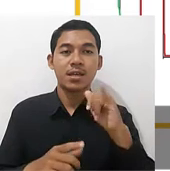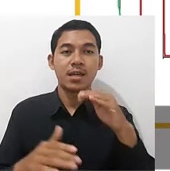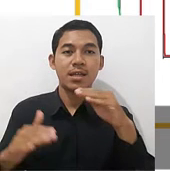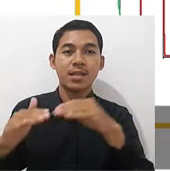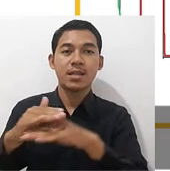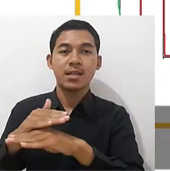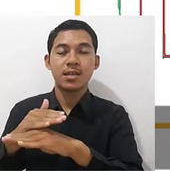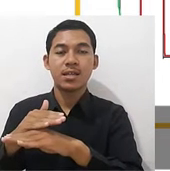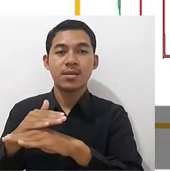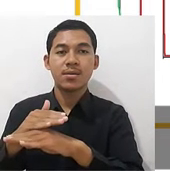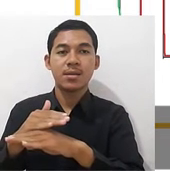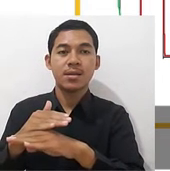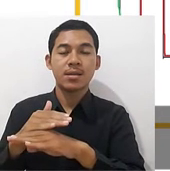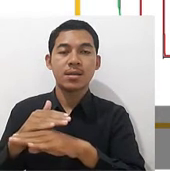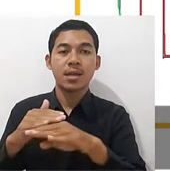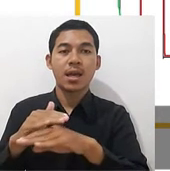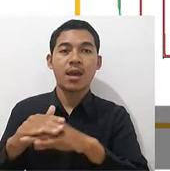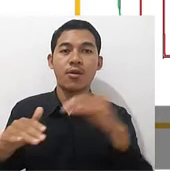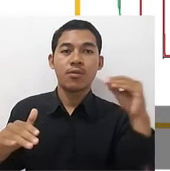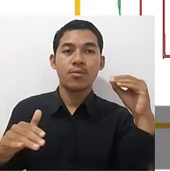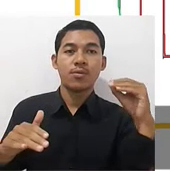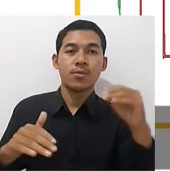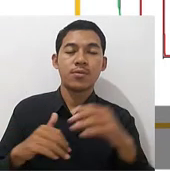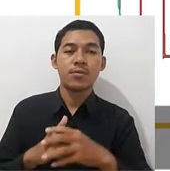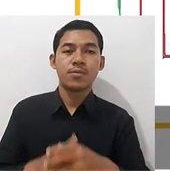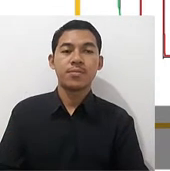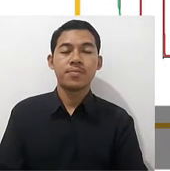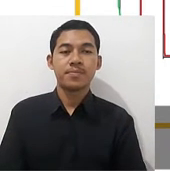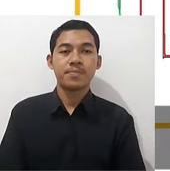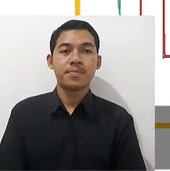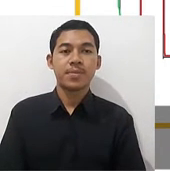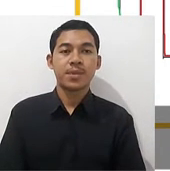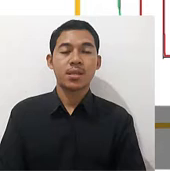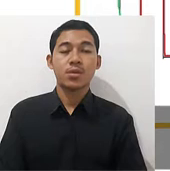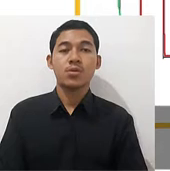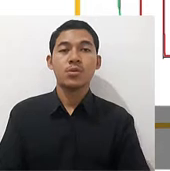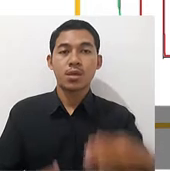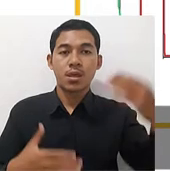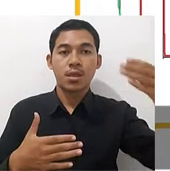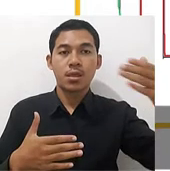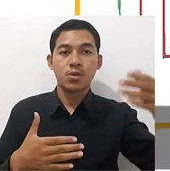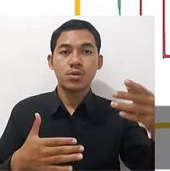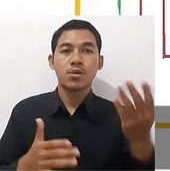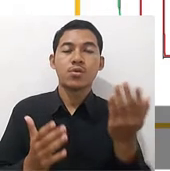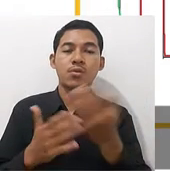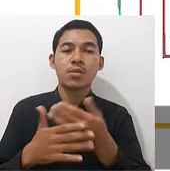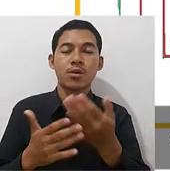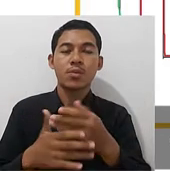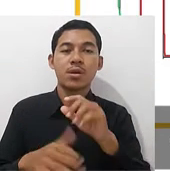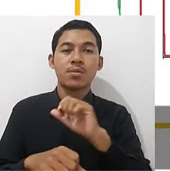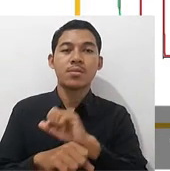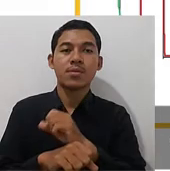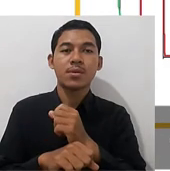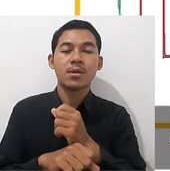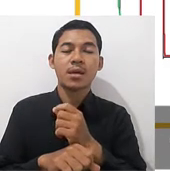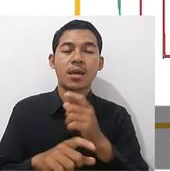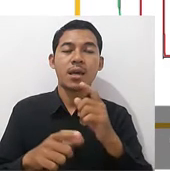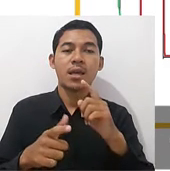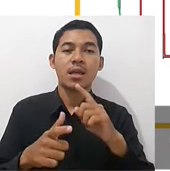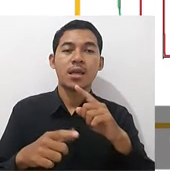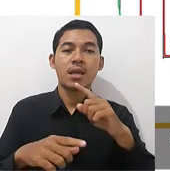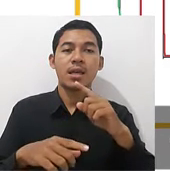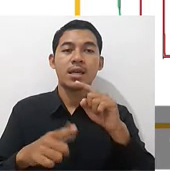atau diteruskan ke output. Nah, itu kayak gitu. Nah, begitu juga dengan seterusnya. Tinggal dirubah-rubah aja nih saklarnya. Kok saklar